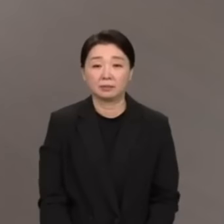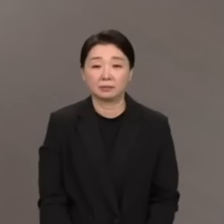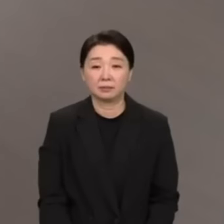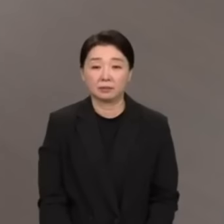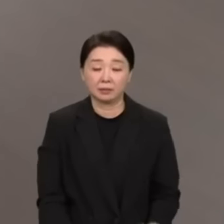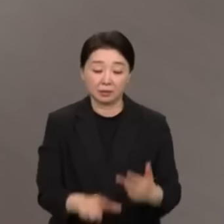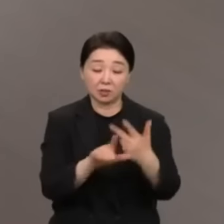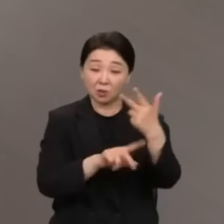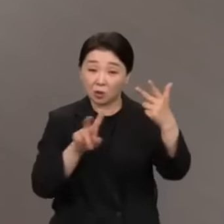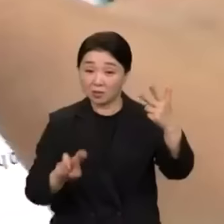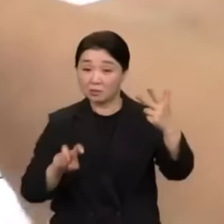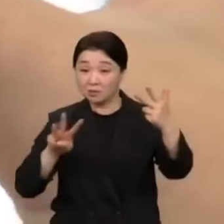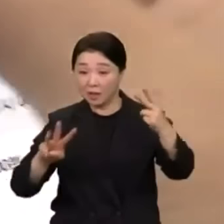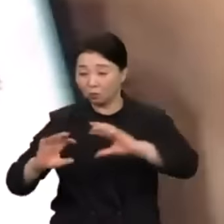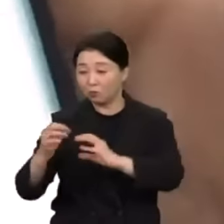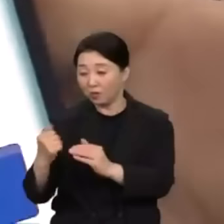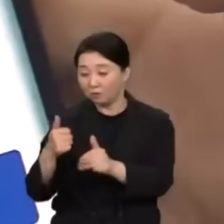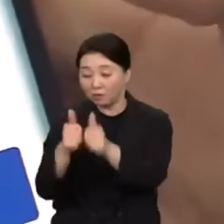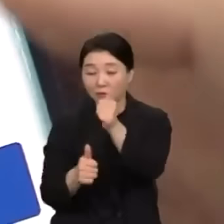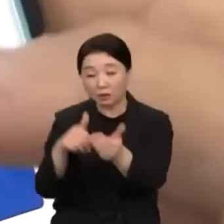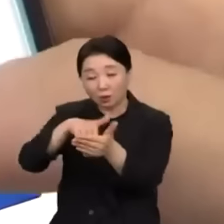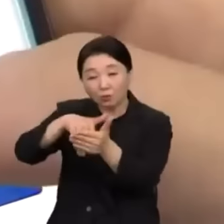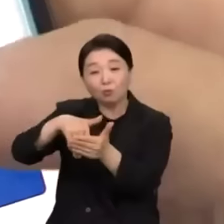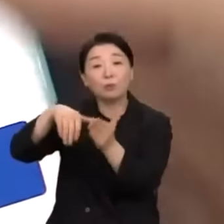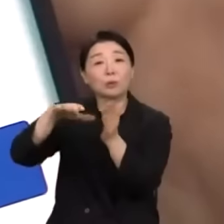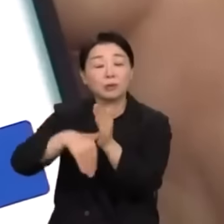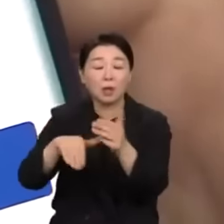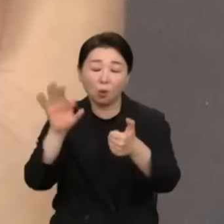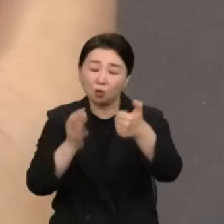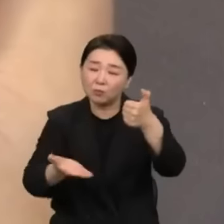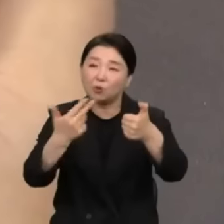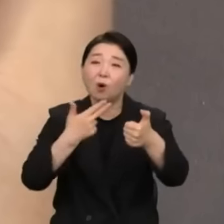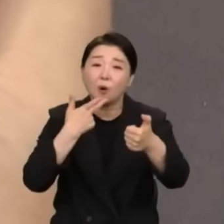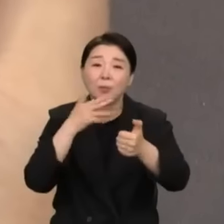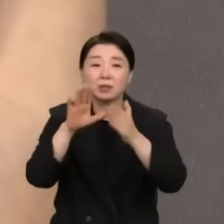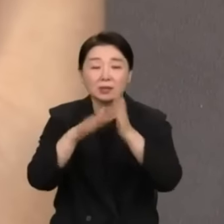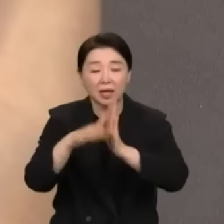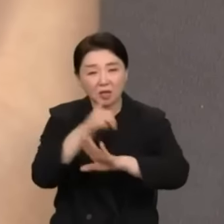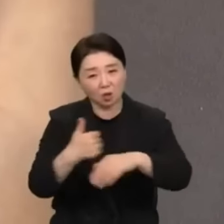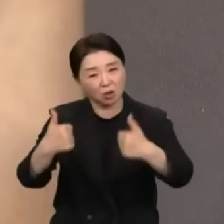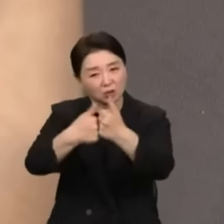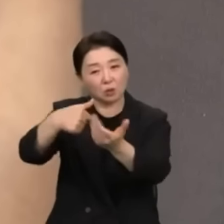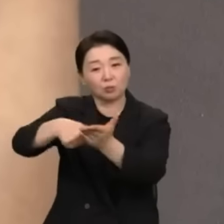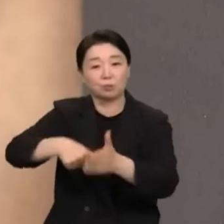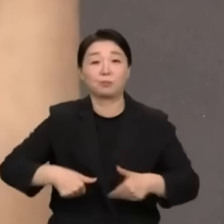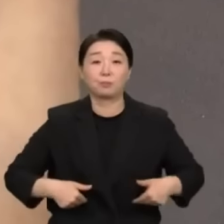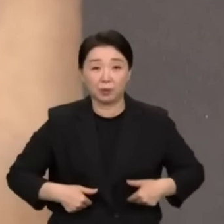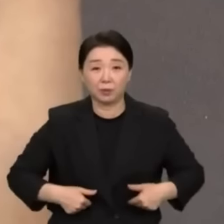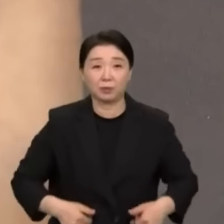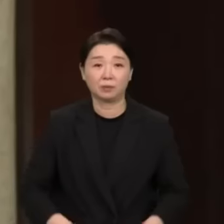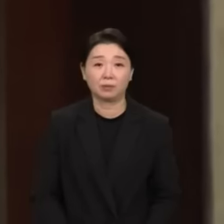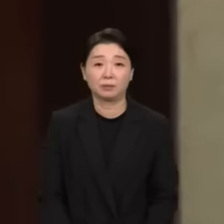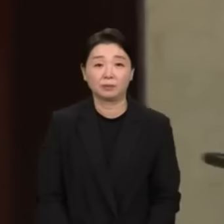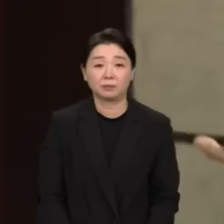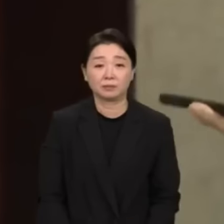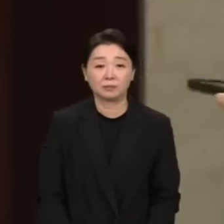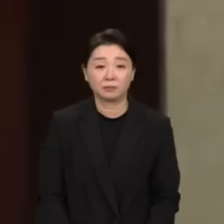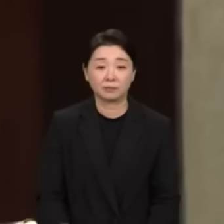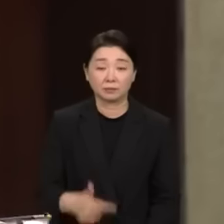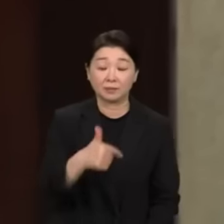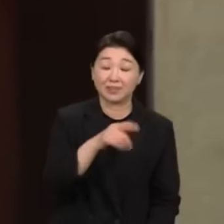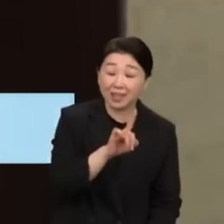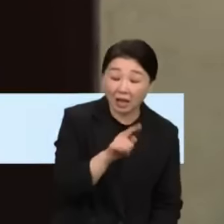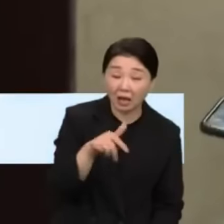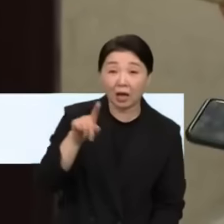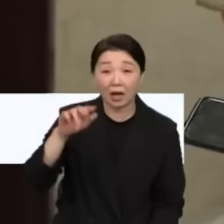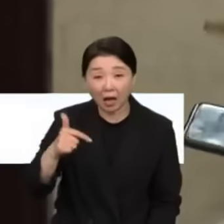달 23일 전당대회 투표에서 과반 득표자가 나오지 않을 경우 결선 투표를 해야 하기 때문입니다. 나경원,